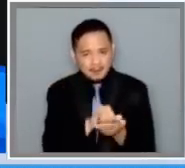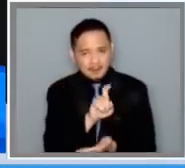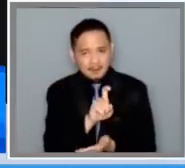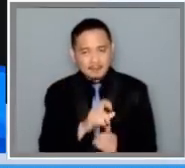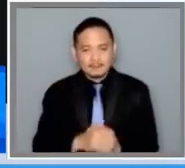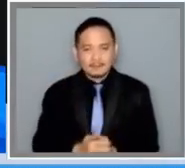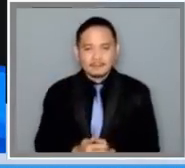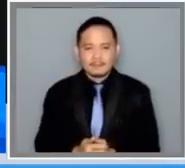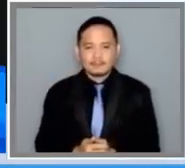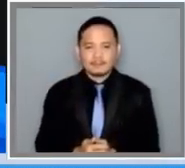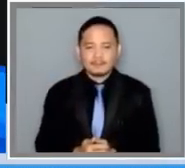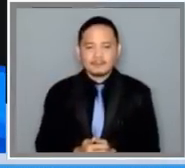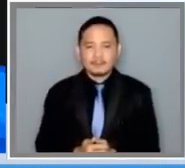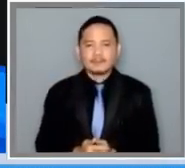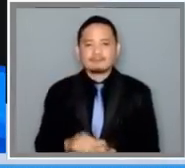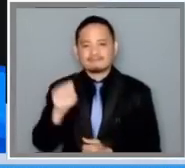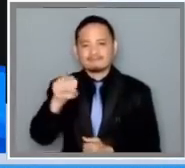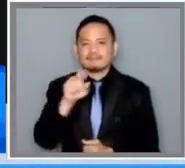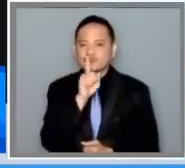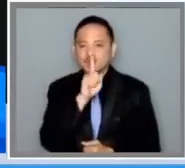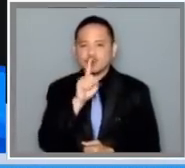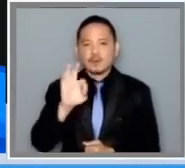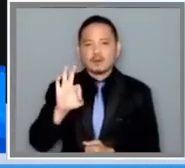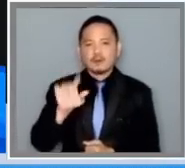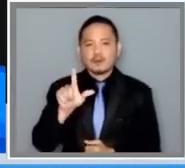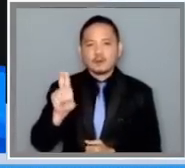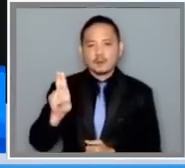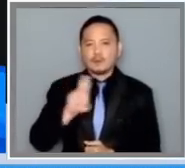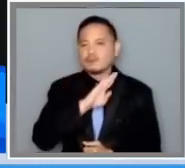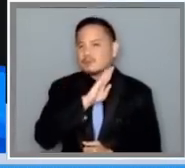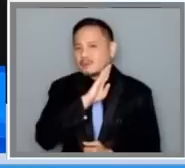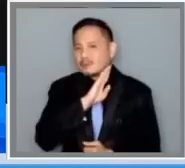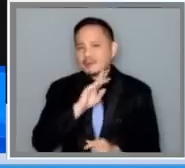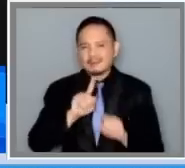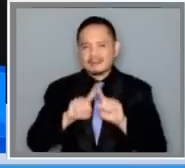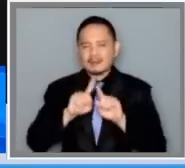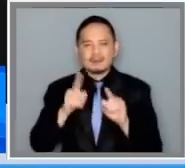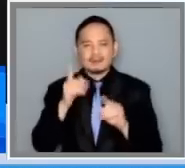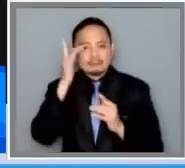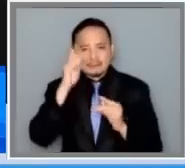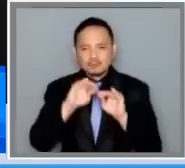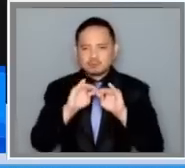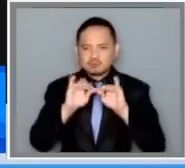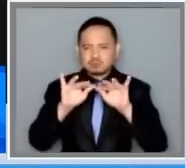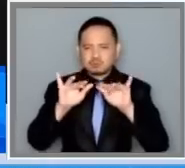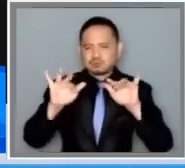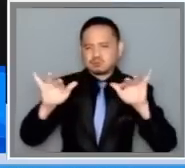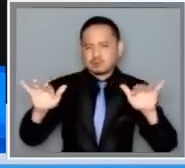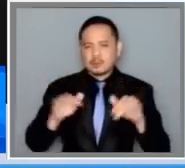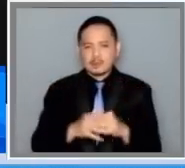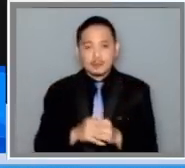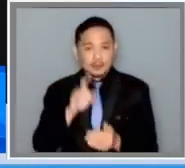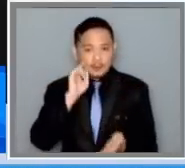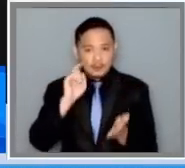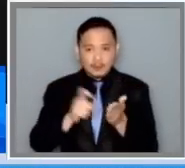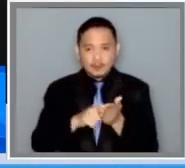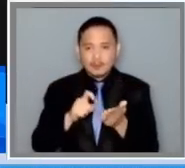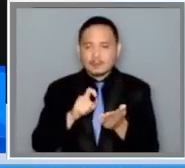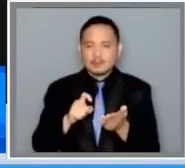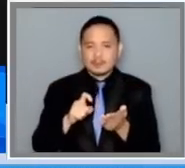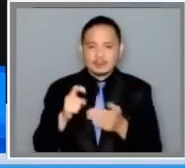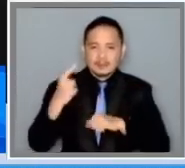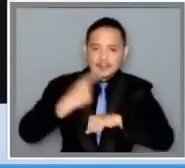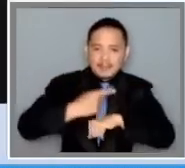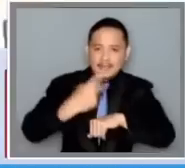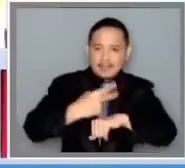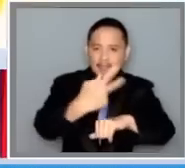Amihan season is really the flu season, ano? And as you can see in the past few days or even weeks, ang weather natin ay